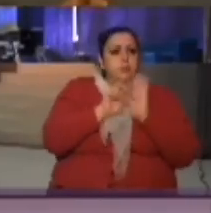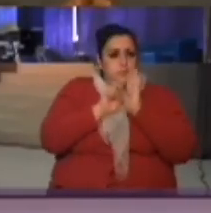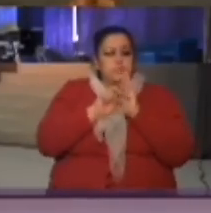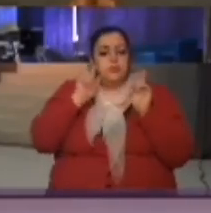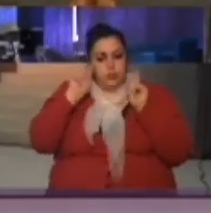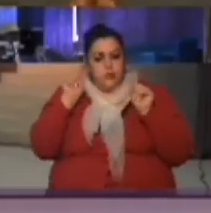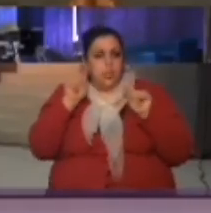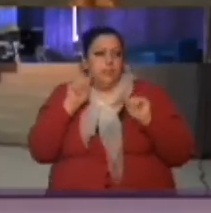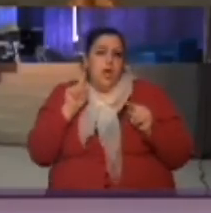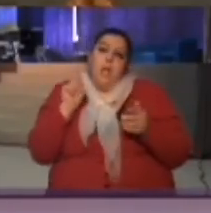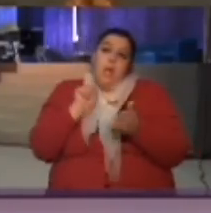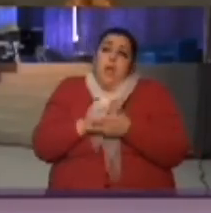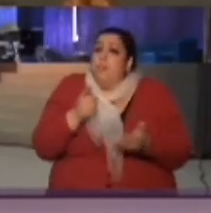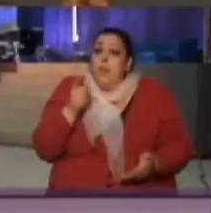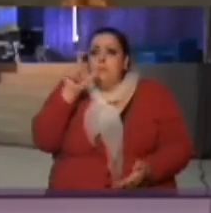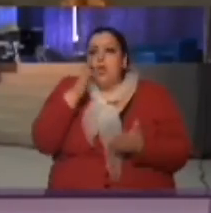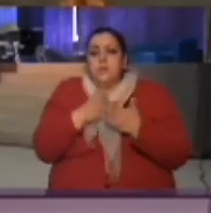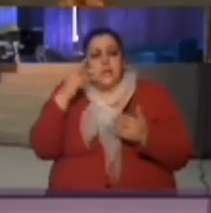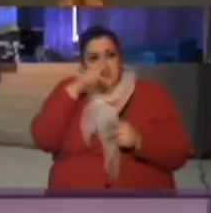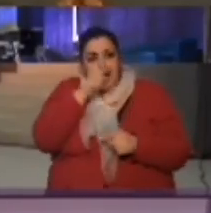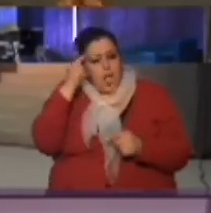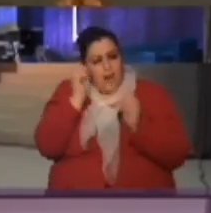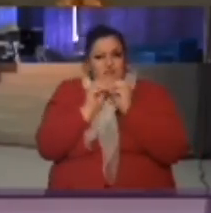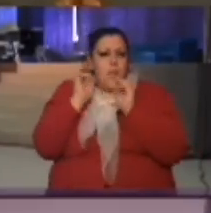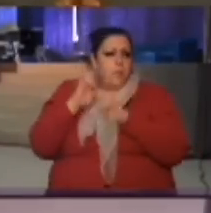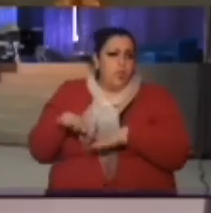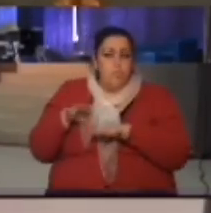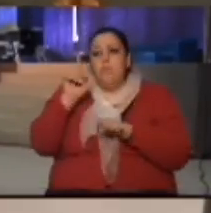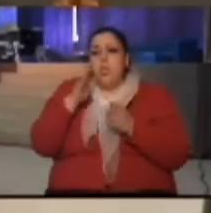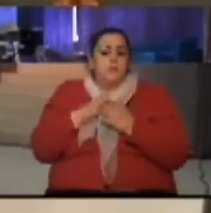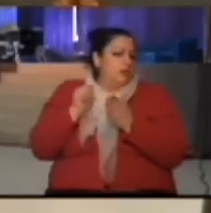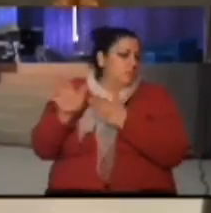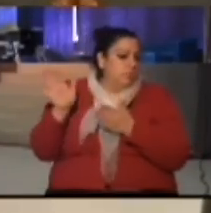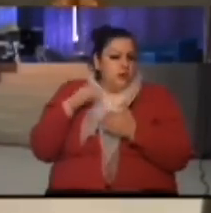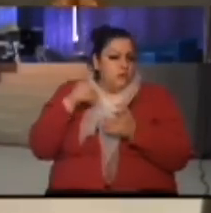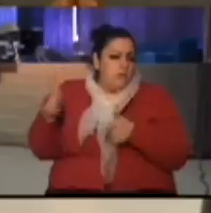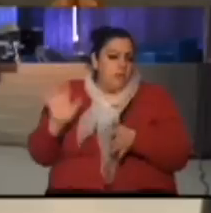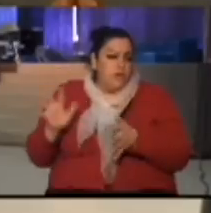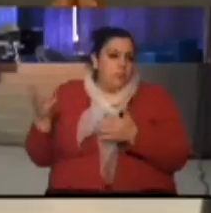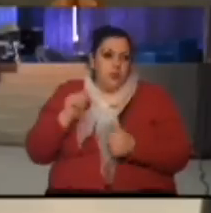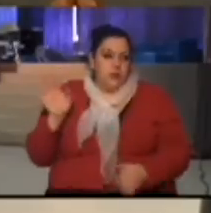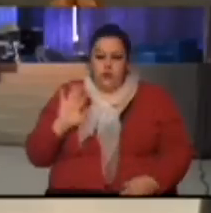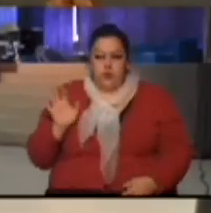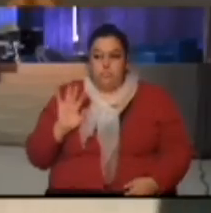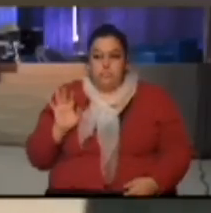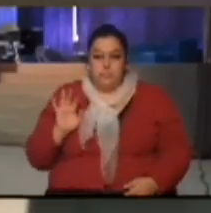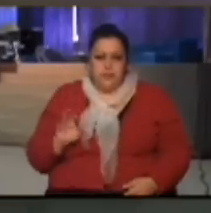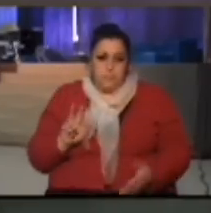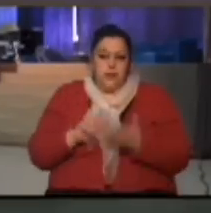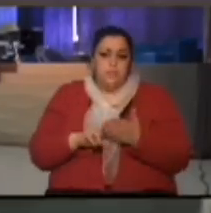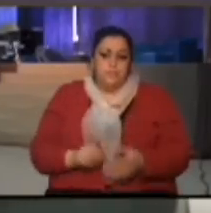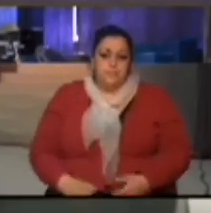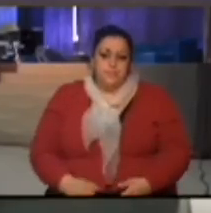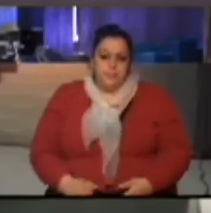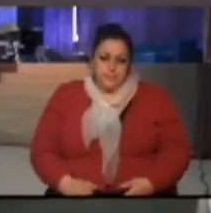մենք թույլ ենք տալիս մնա մեր մոտ, կամ մտքեր, որ մենք իրաց վանում ենք, ասում ենք ոչ, դա աստվածաշնչյան չի, ամին, Փառք